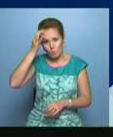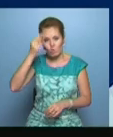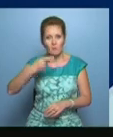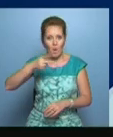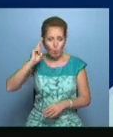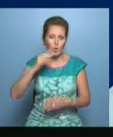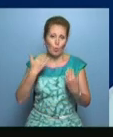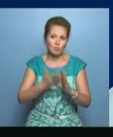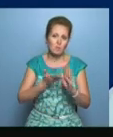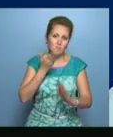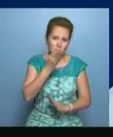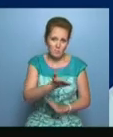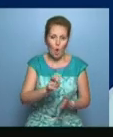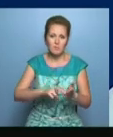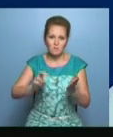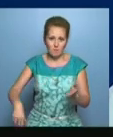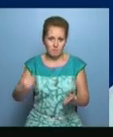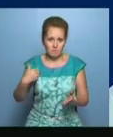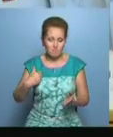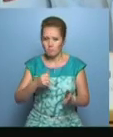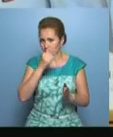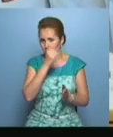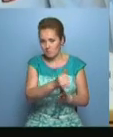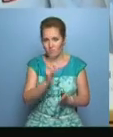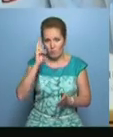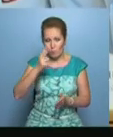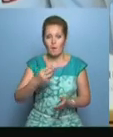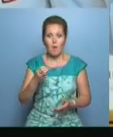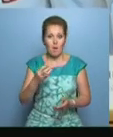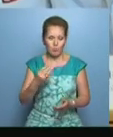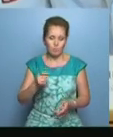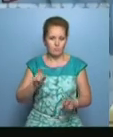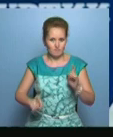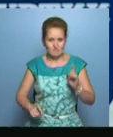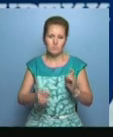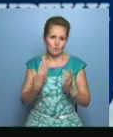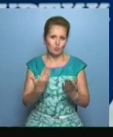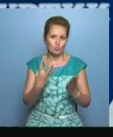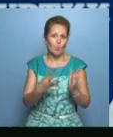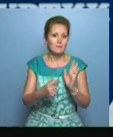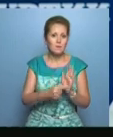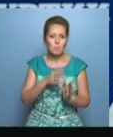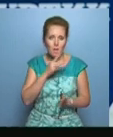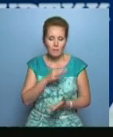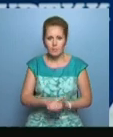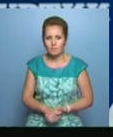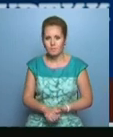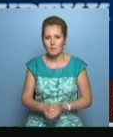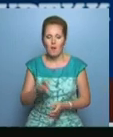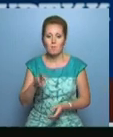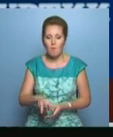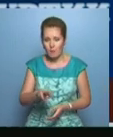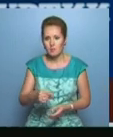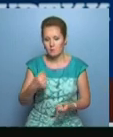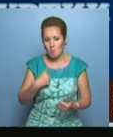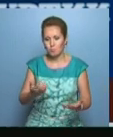об отставке, но тогда его просьбу отклонили. Альберту Галимову 47 лет. В марте месяце мной было принято решение